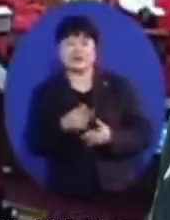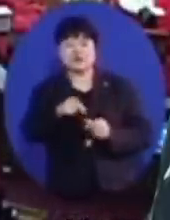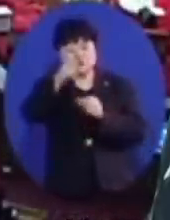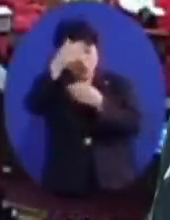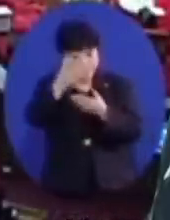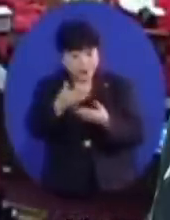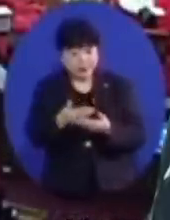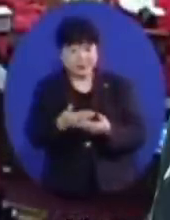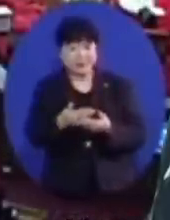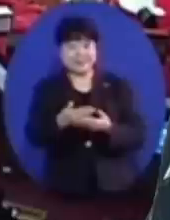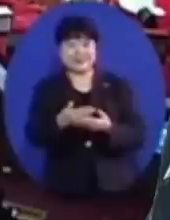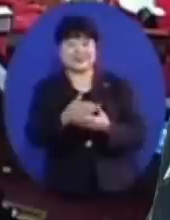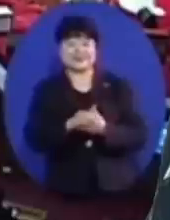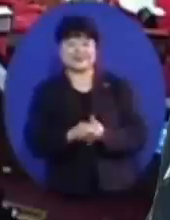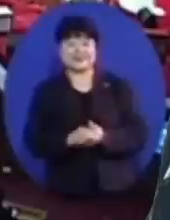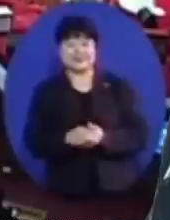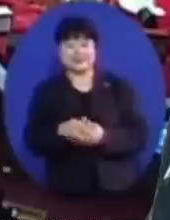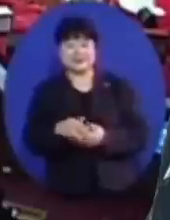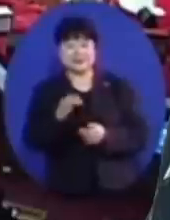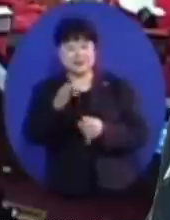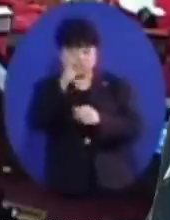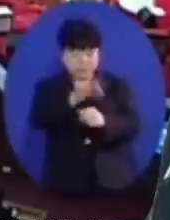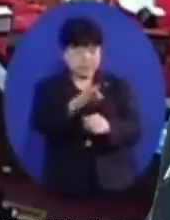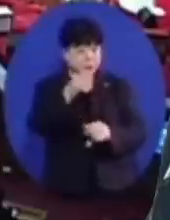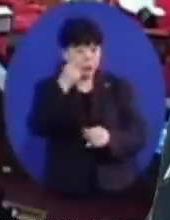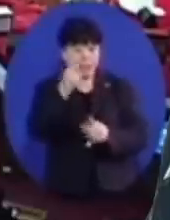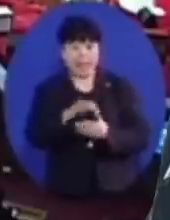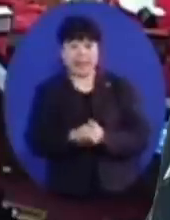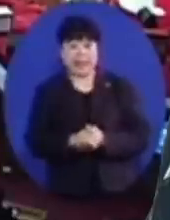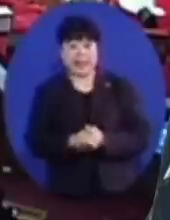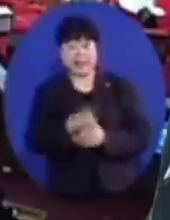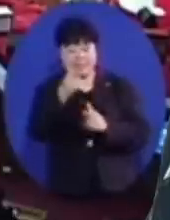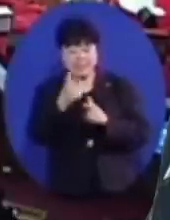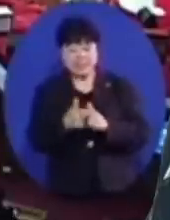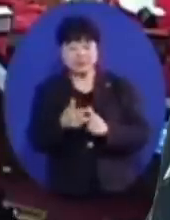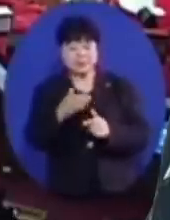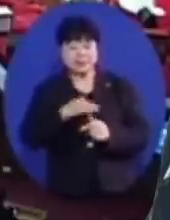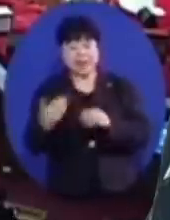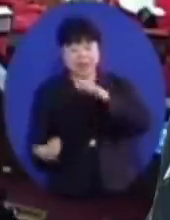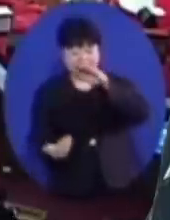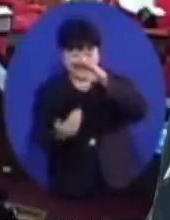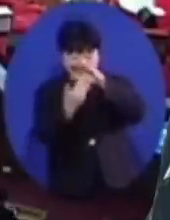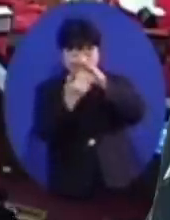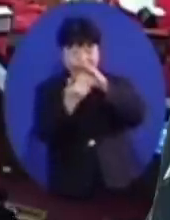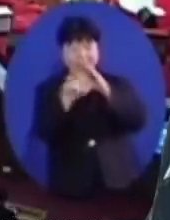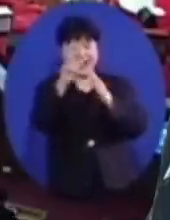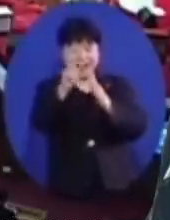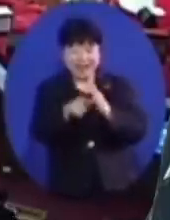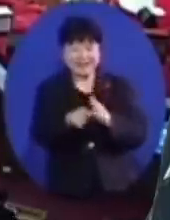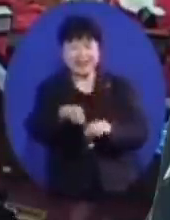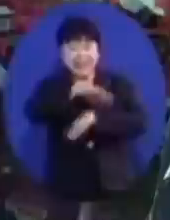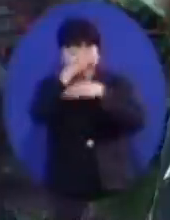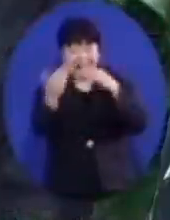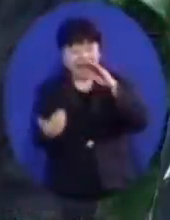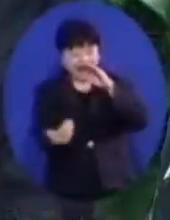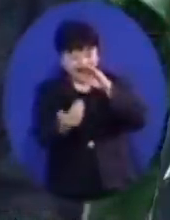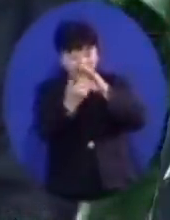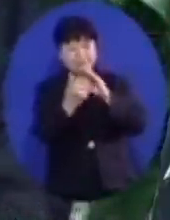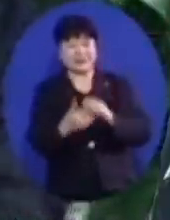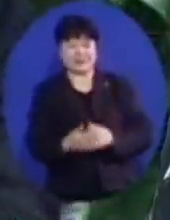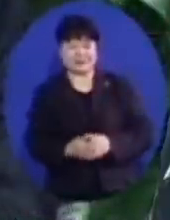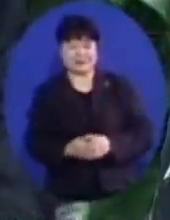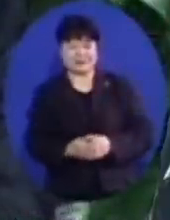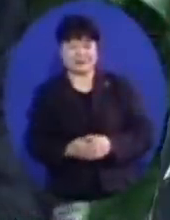구원을 값 주고 살 수는 없는 것입니다 예수님이 내가 다 이루었다 하실 때 다 이루는 것입니다 남은 거 하나도